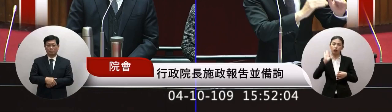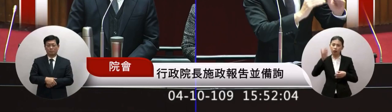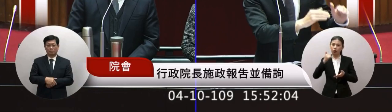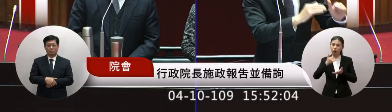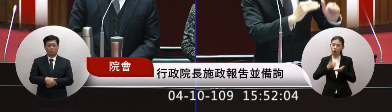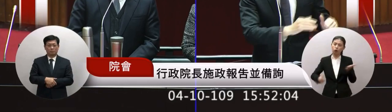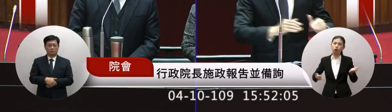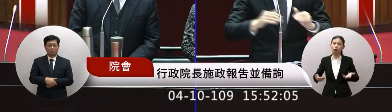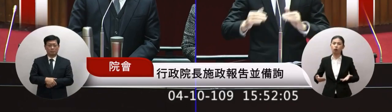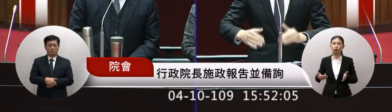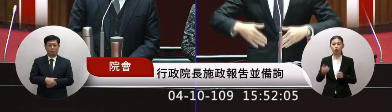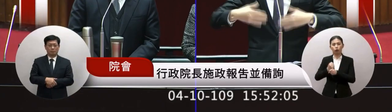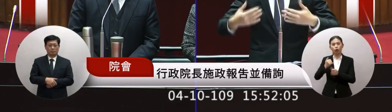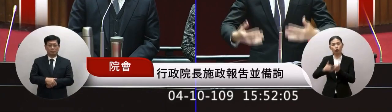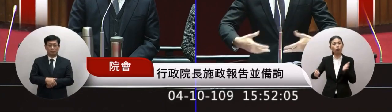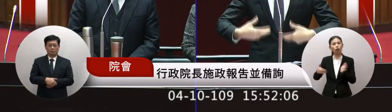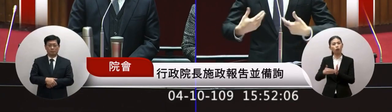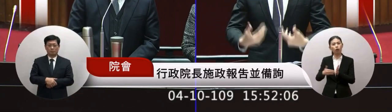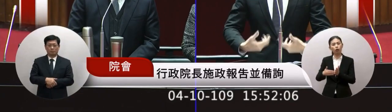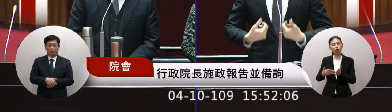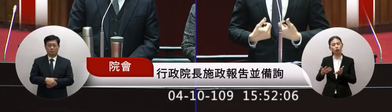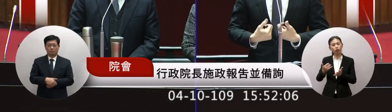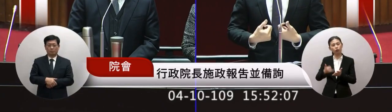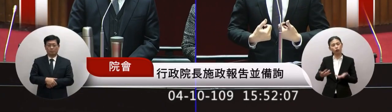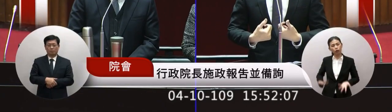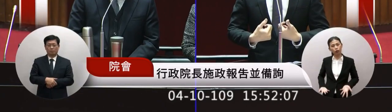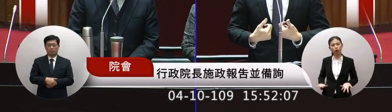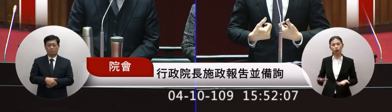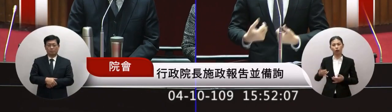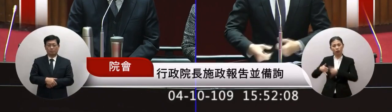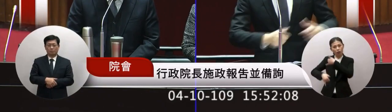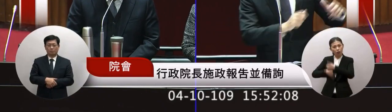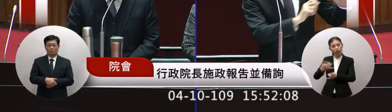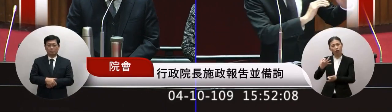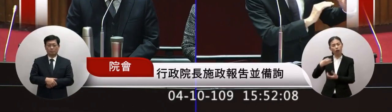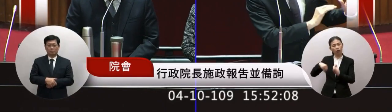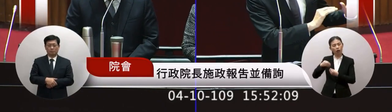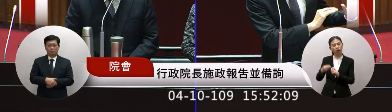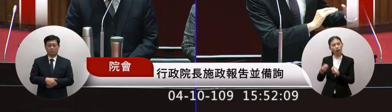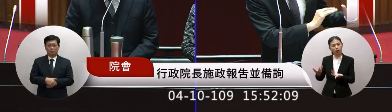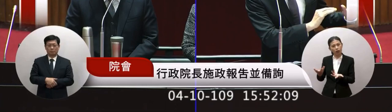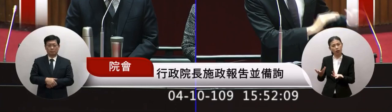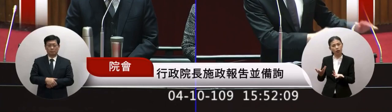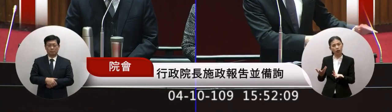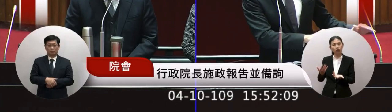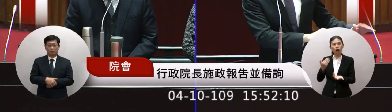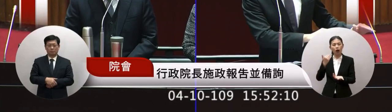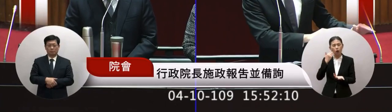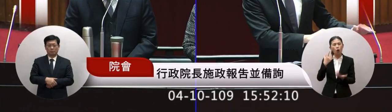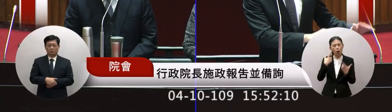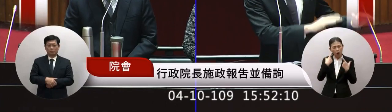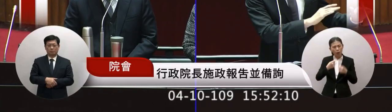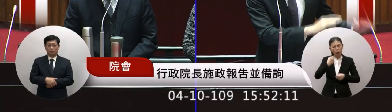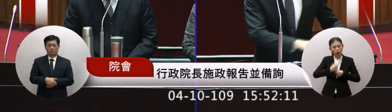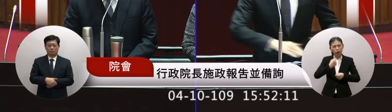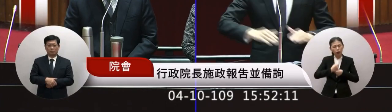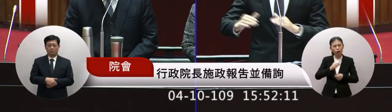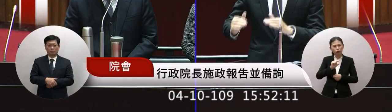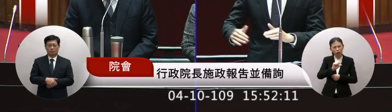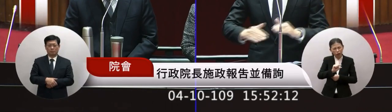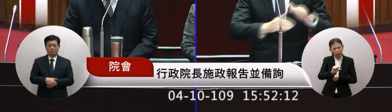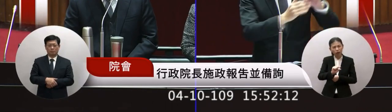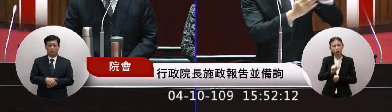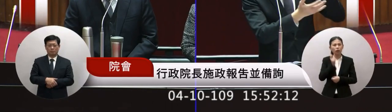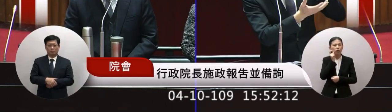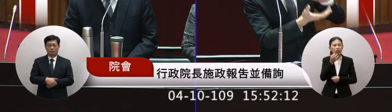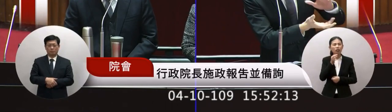去这个所得的维持，当然就会当要过有一个有尊严的生活。但是伊那过去就是这个收入较低的人吼，啊，伊年老